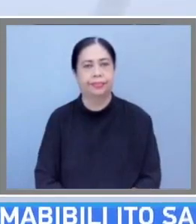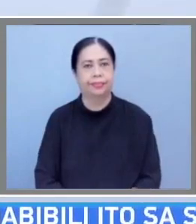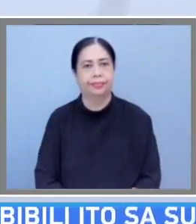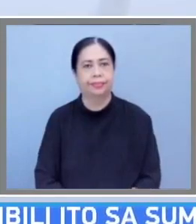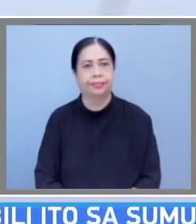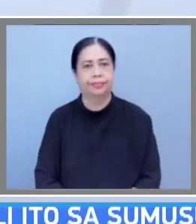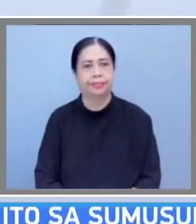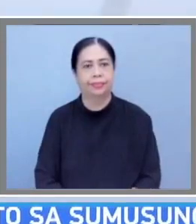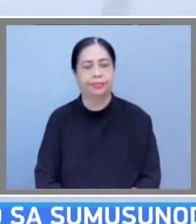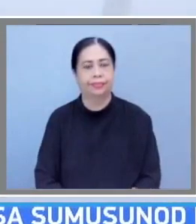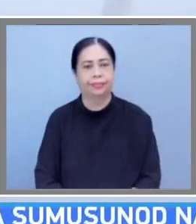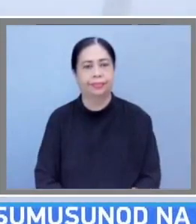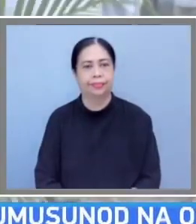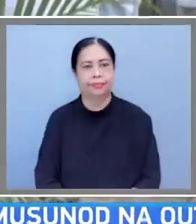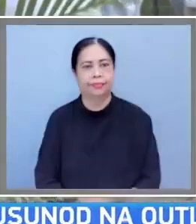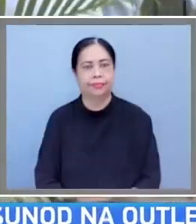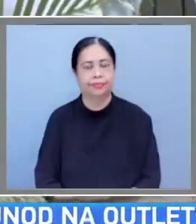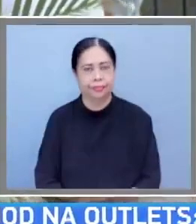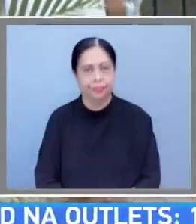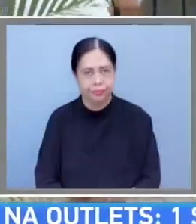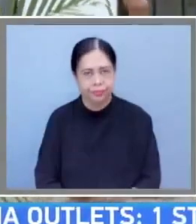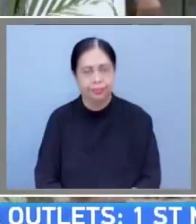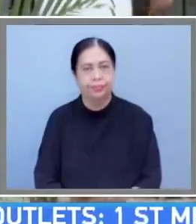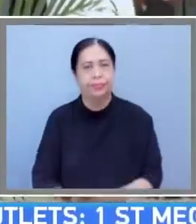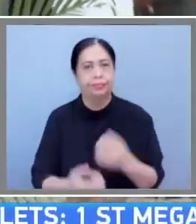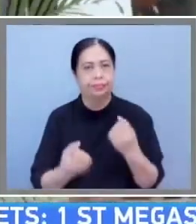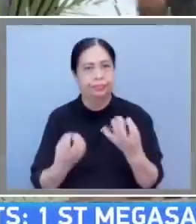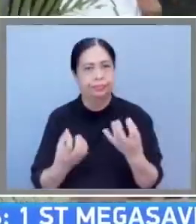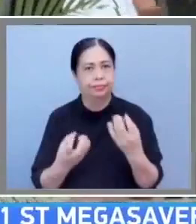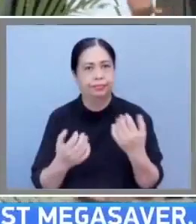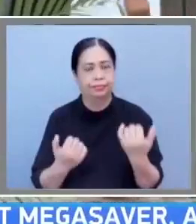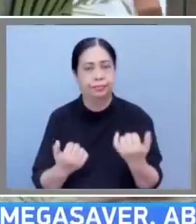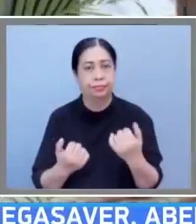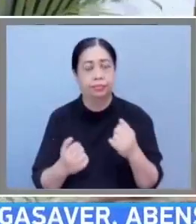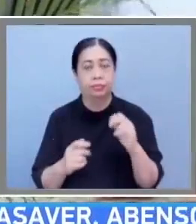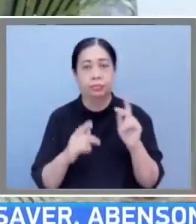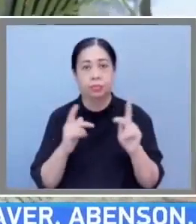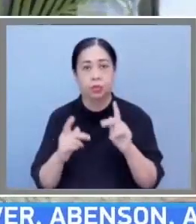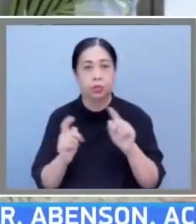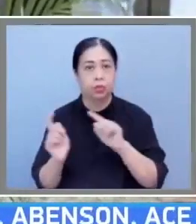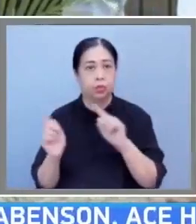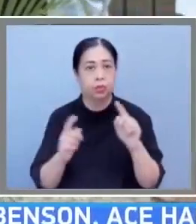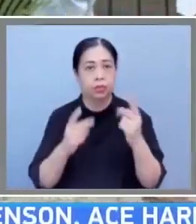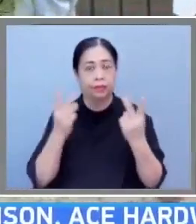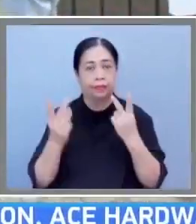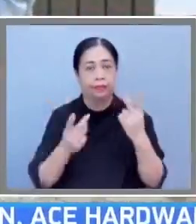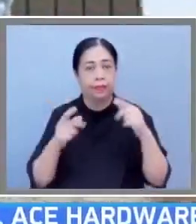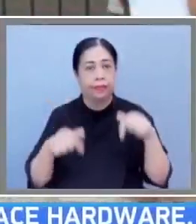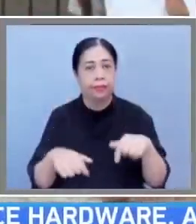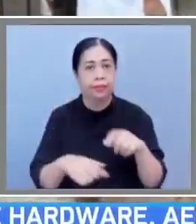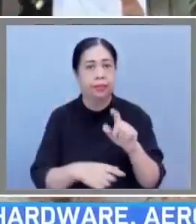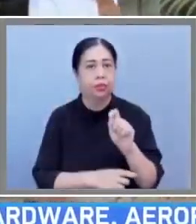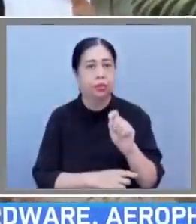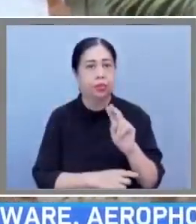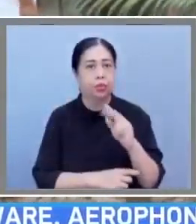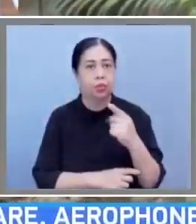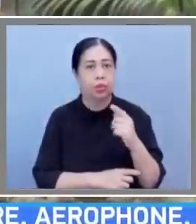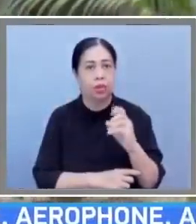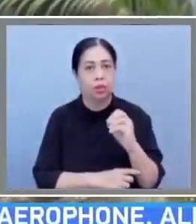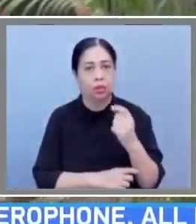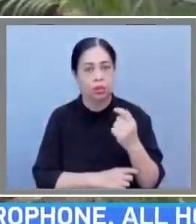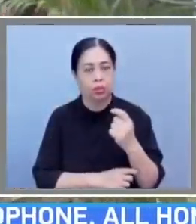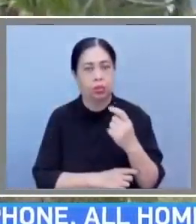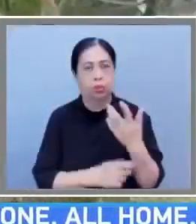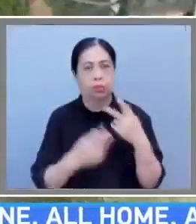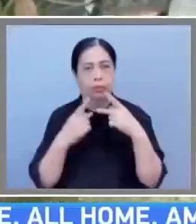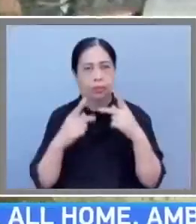Jonathan Cony Ivan marami-rami na yyung dumadalaw o pumupunta dito sa may tugatog public Cemetery sa Malabon